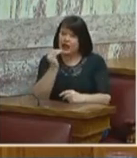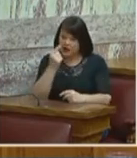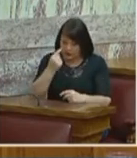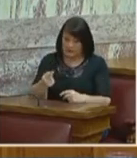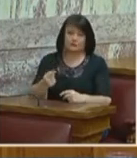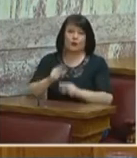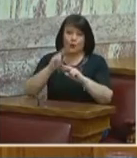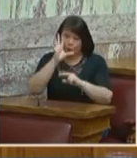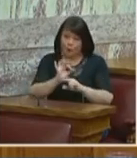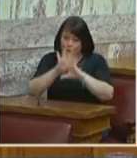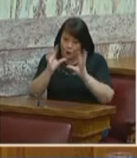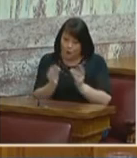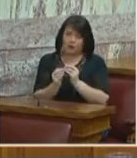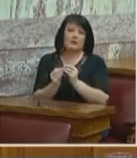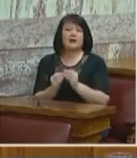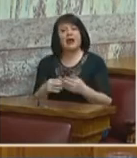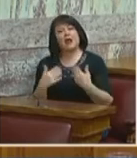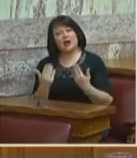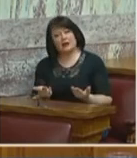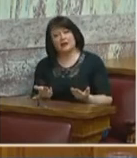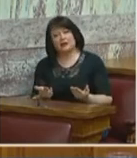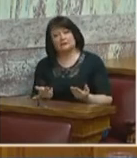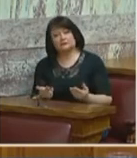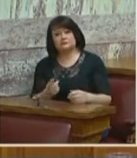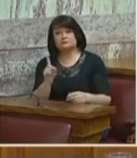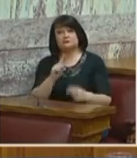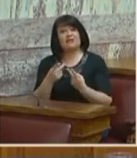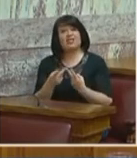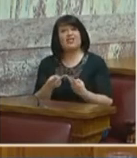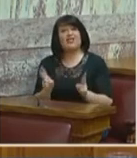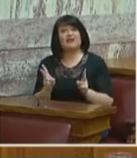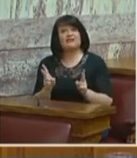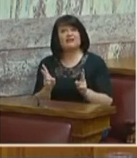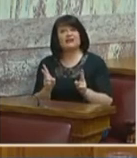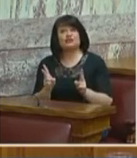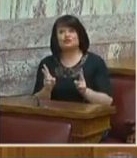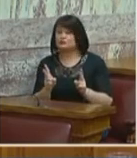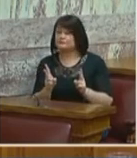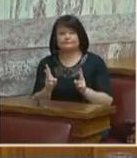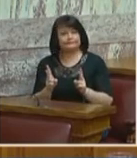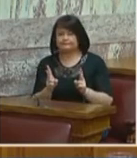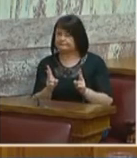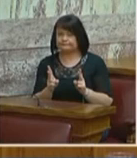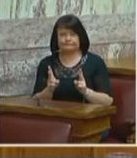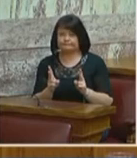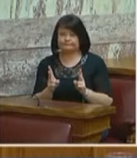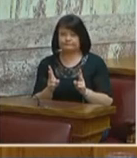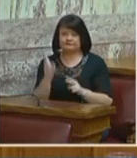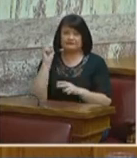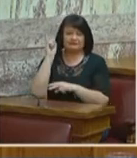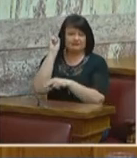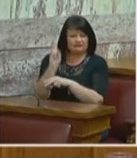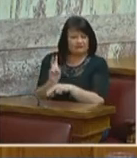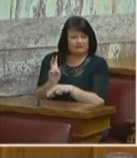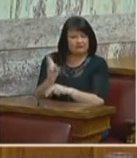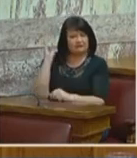την έκταση. Ωστόσο, δεν θα επιτρέψω με κανένα τρόπο να επικρεμάται επί μακρόν μια ανυπόστατη κατηγορία σε βάρος μου. Μετά